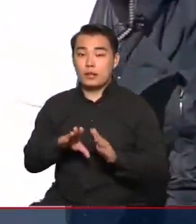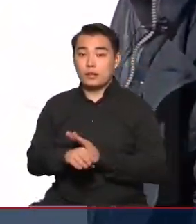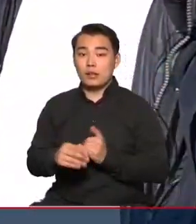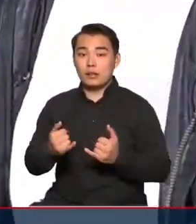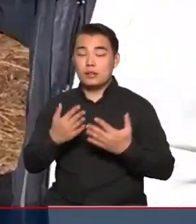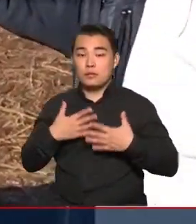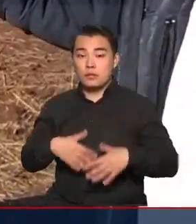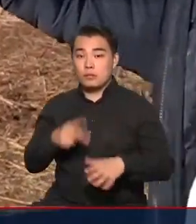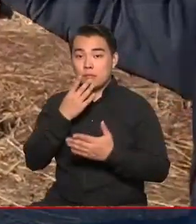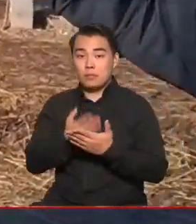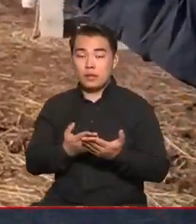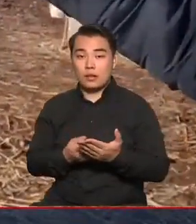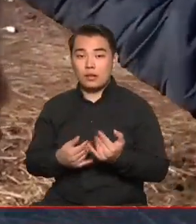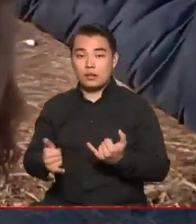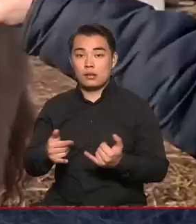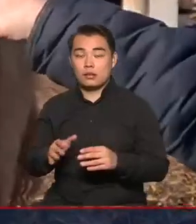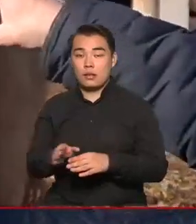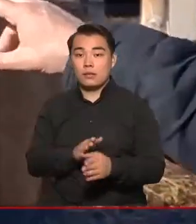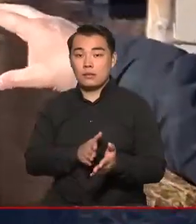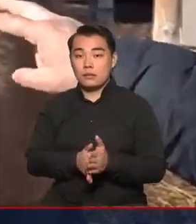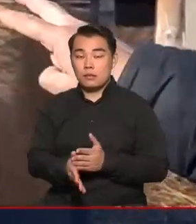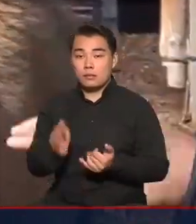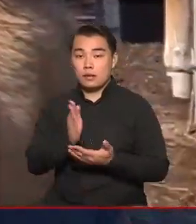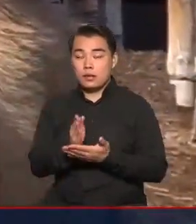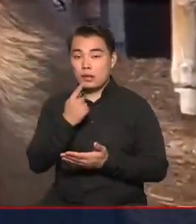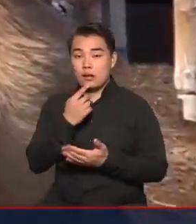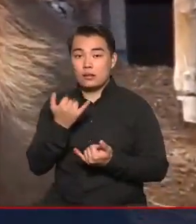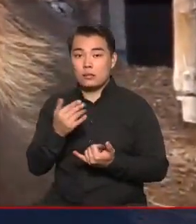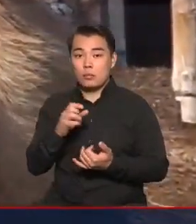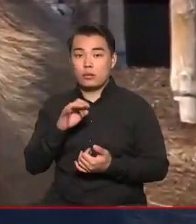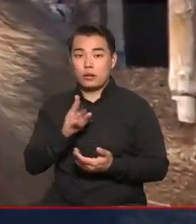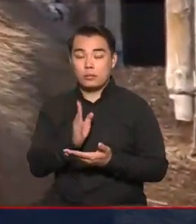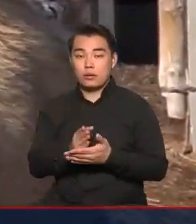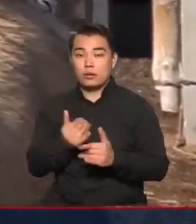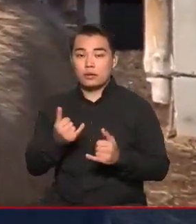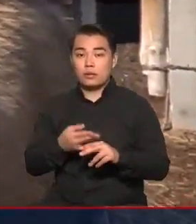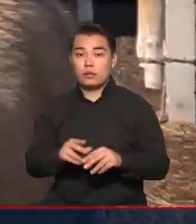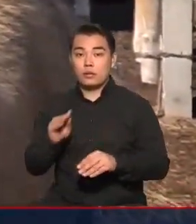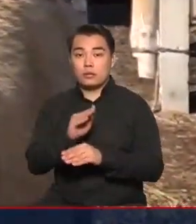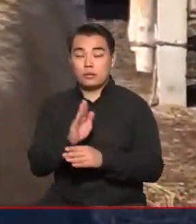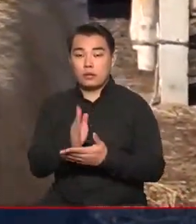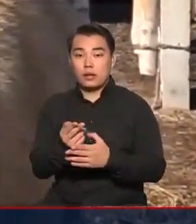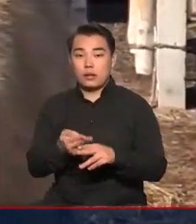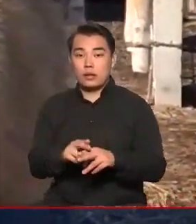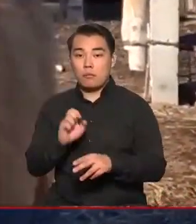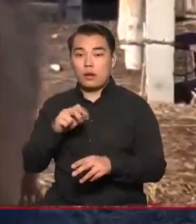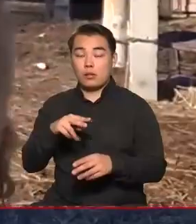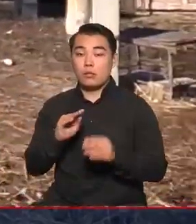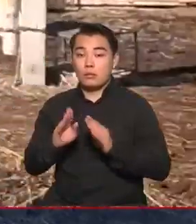Енесі айырды, бурасының несінде қоспақ бурады, содан түскен бура, не, қоспақ деп айтылады. Бал қоспақ. Міне